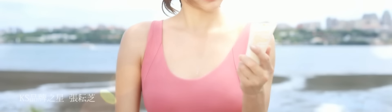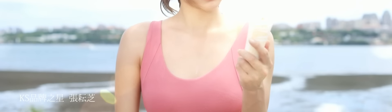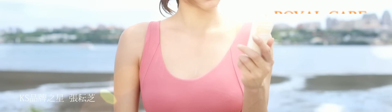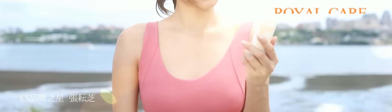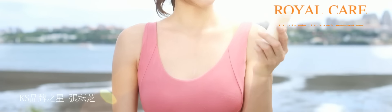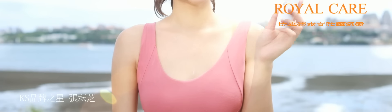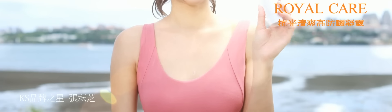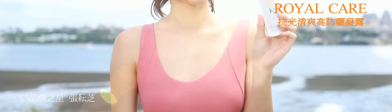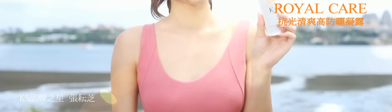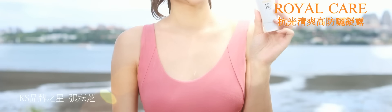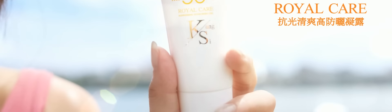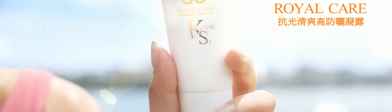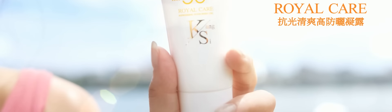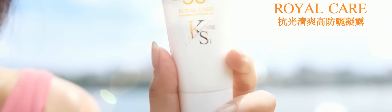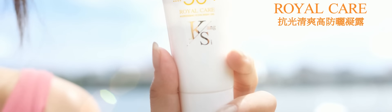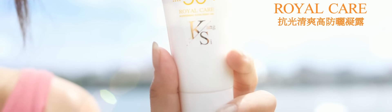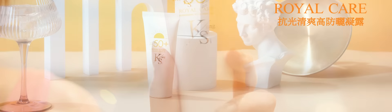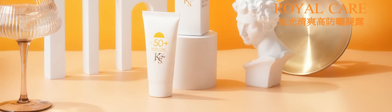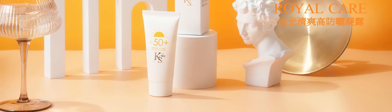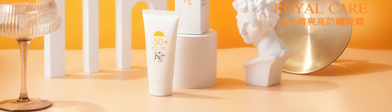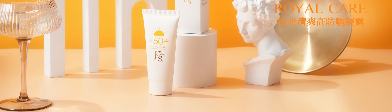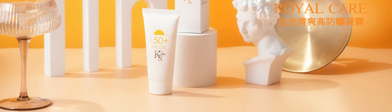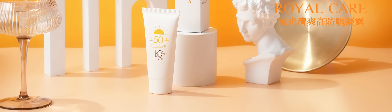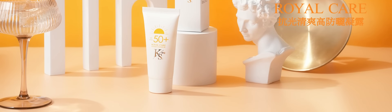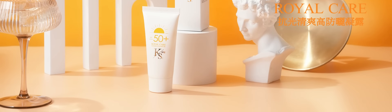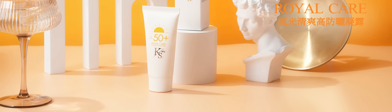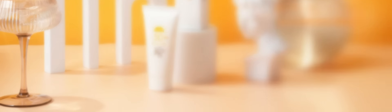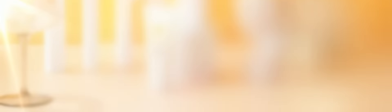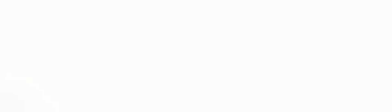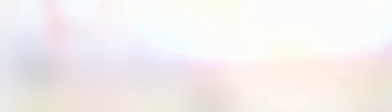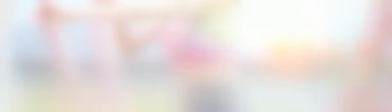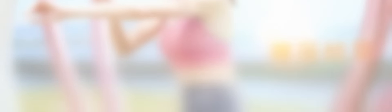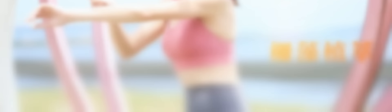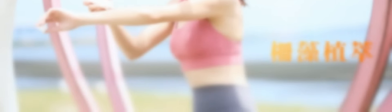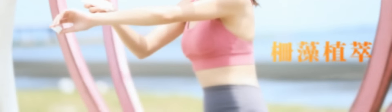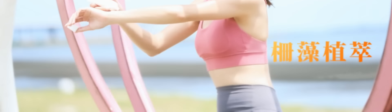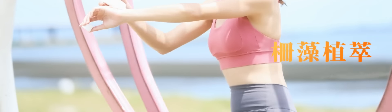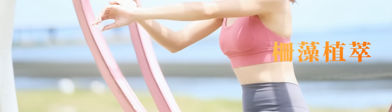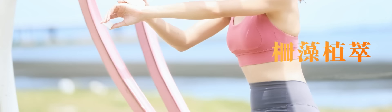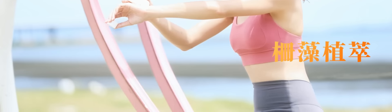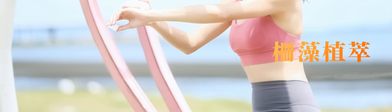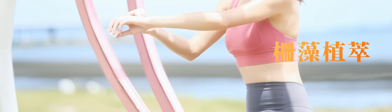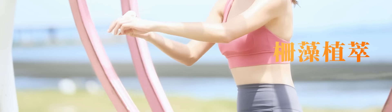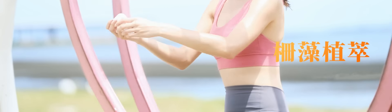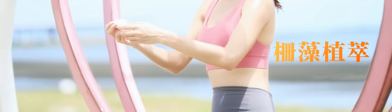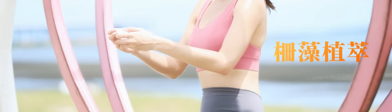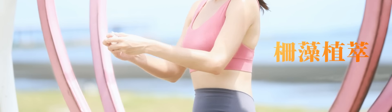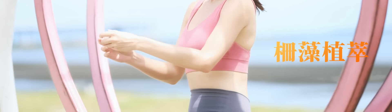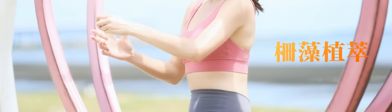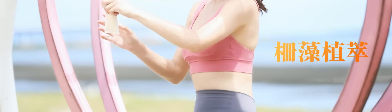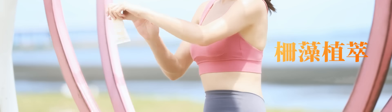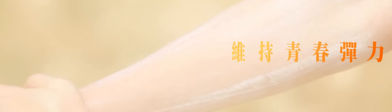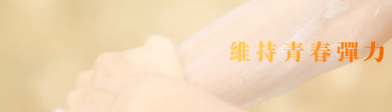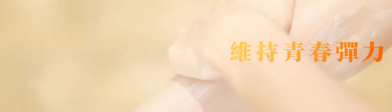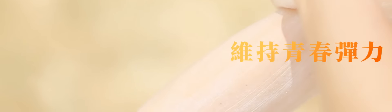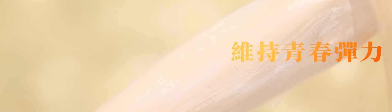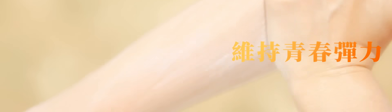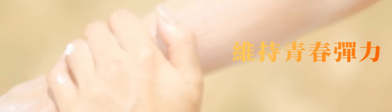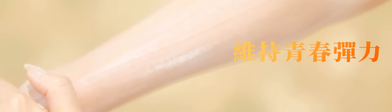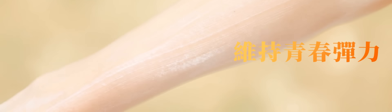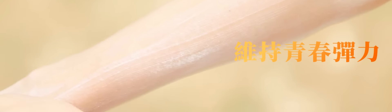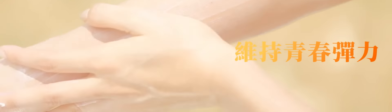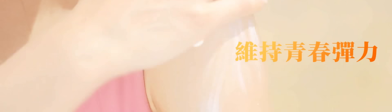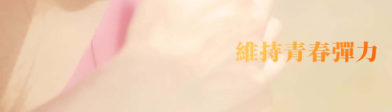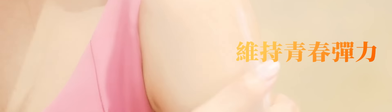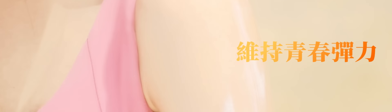选 KISS 皇家呵护抗光清爽高防晒凝露，因为它有媲美蓝光神盾的抓藻植萃，保